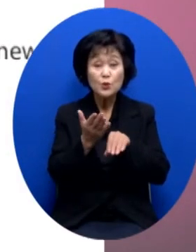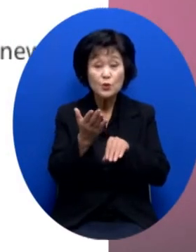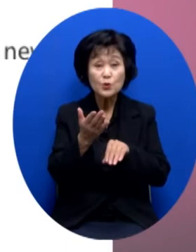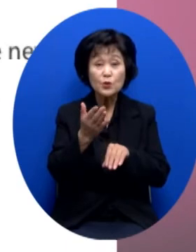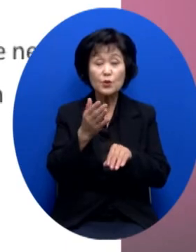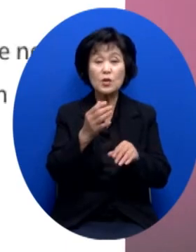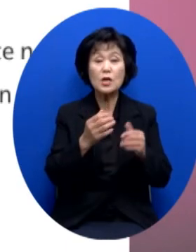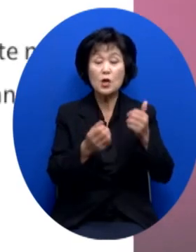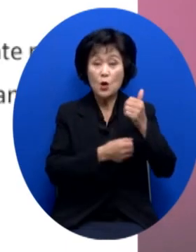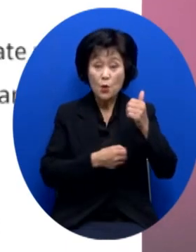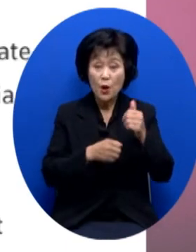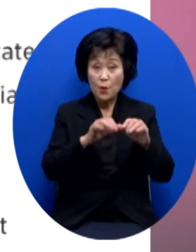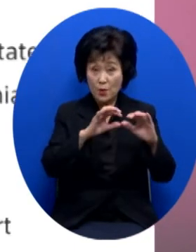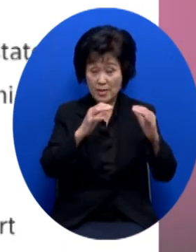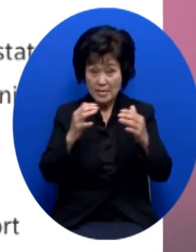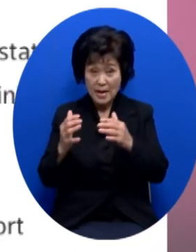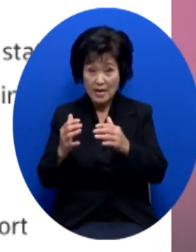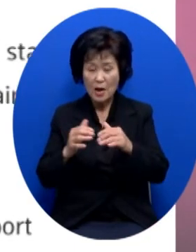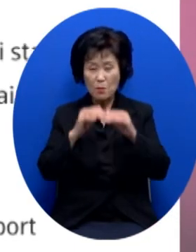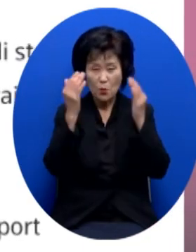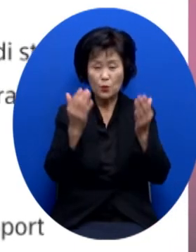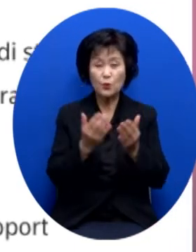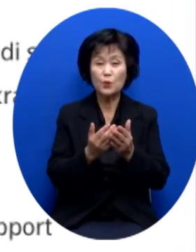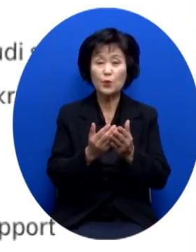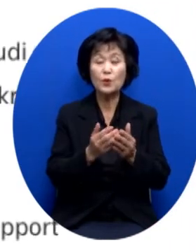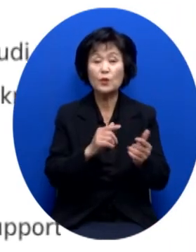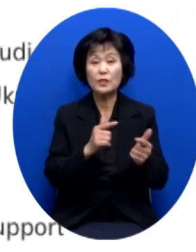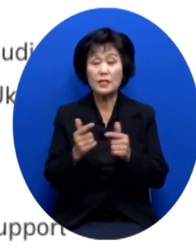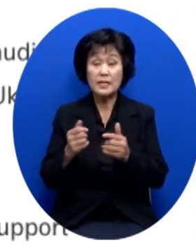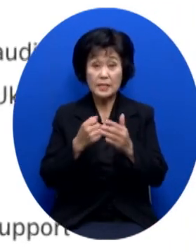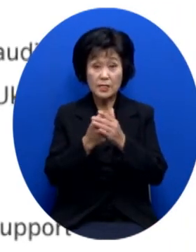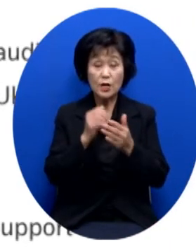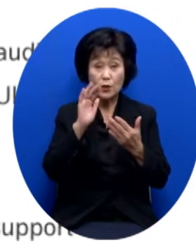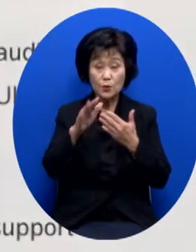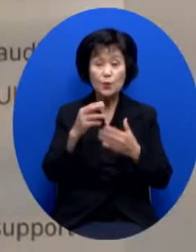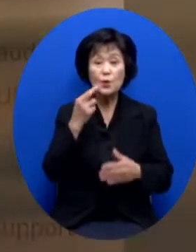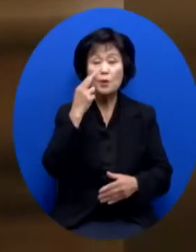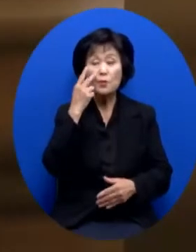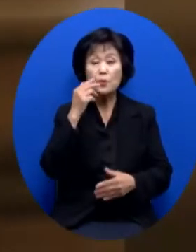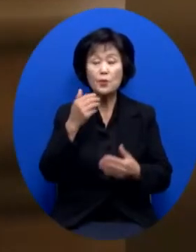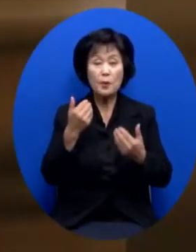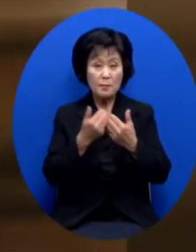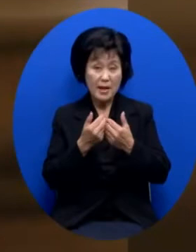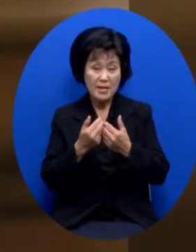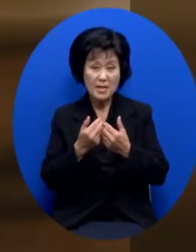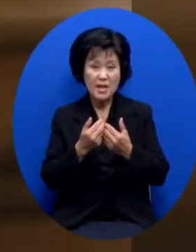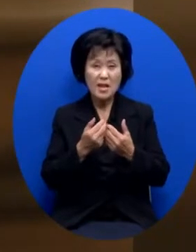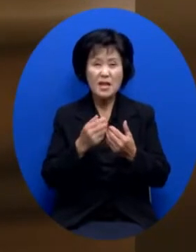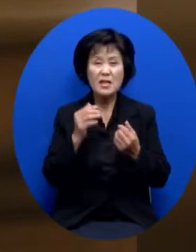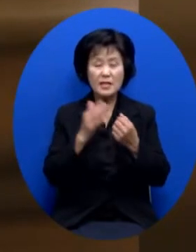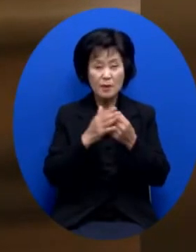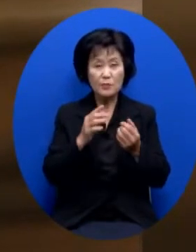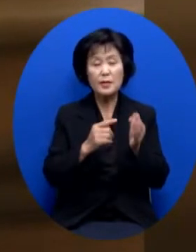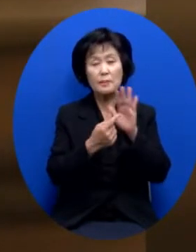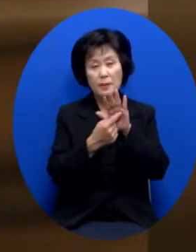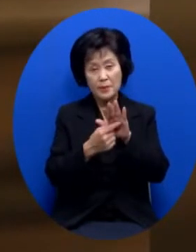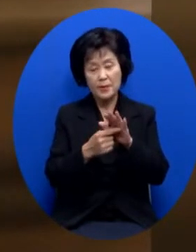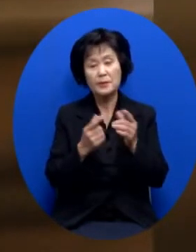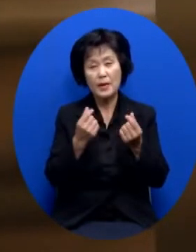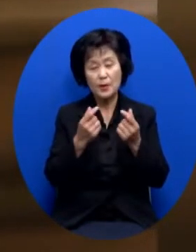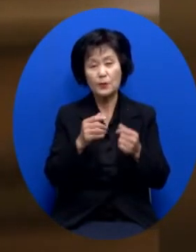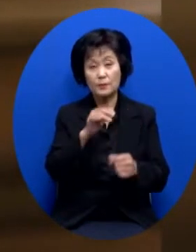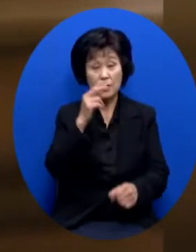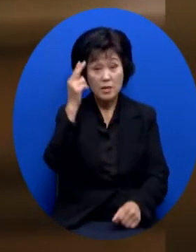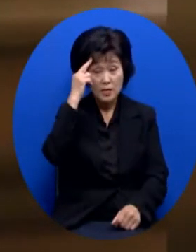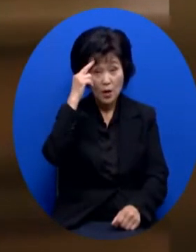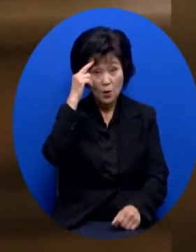연합체인 OPEC+가 대규모 감산을 결정한 이후 미국의 반발 속에서 나온 것으로 알려졌습니다. 사우디 정부는 이번